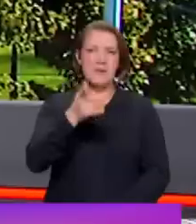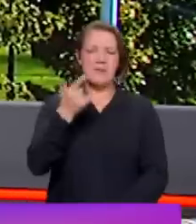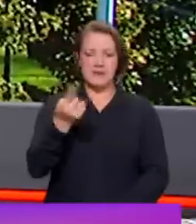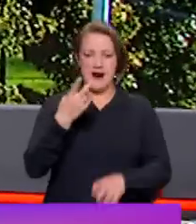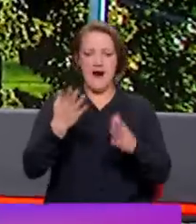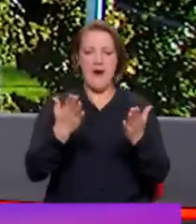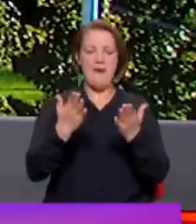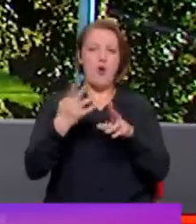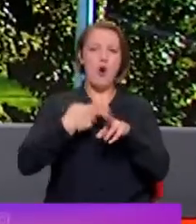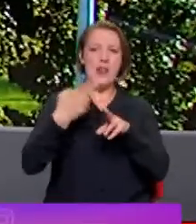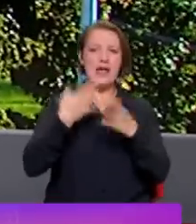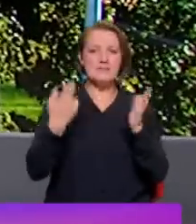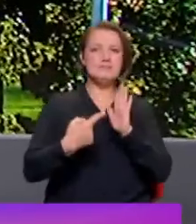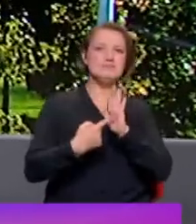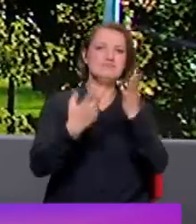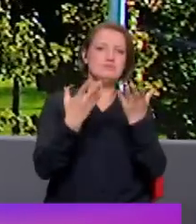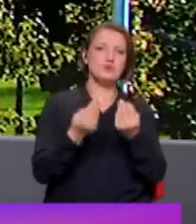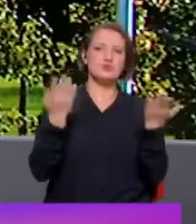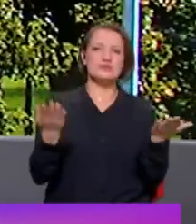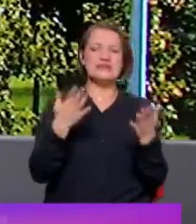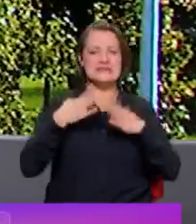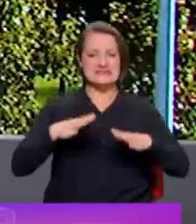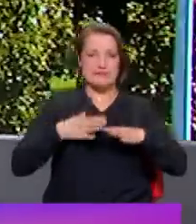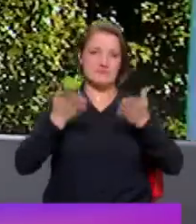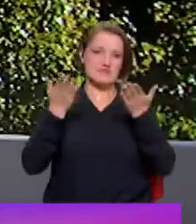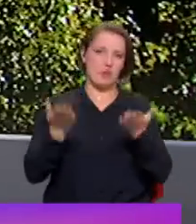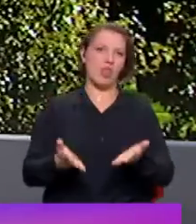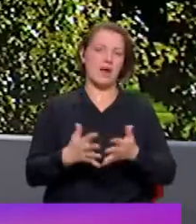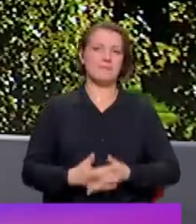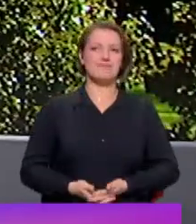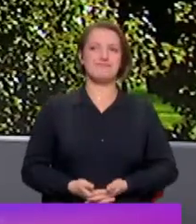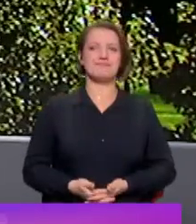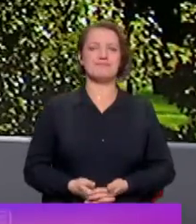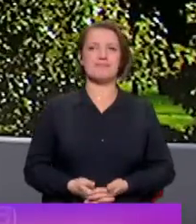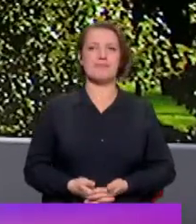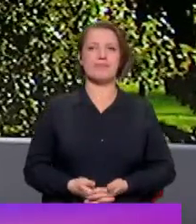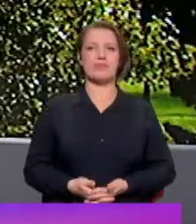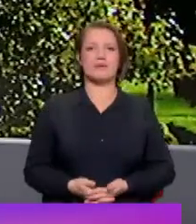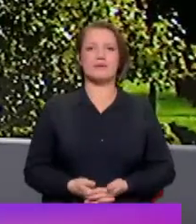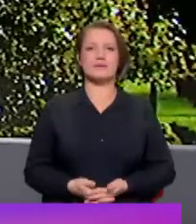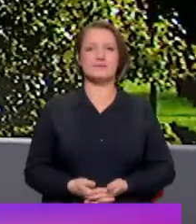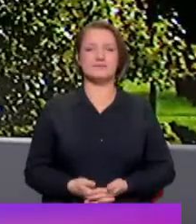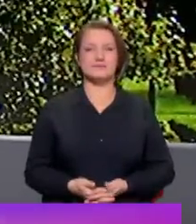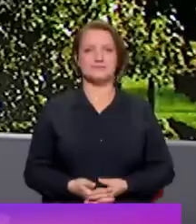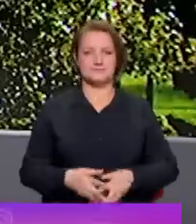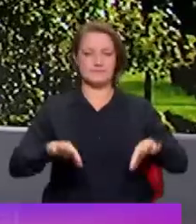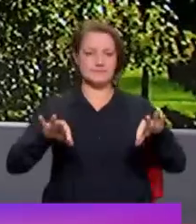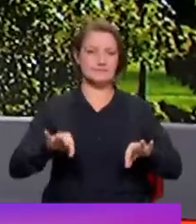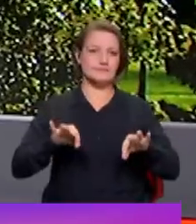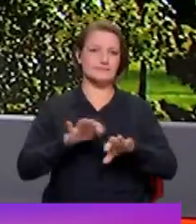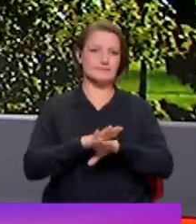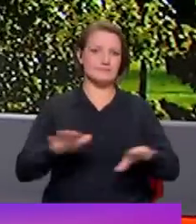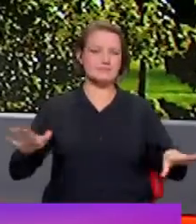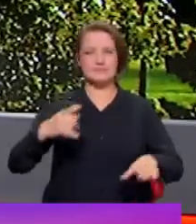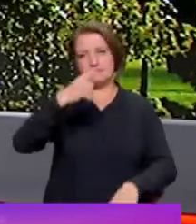bir örnek ve motivasyon da teşkil etsin temennimiz bu yöndedir diyelim Peki şimdi tamam hadi